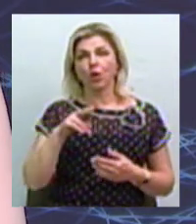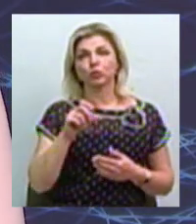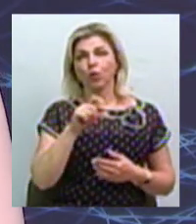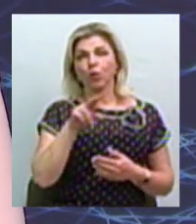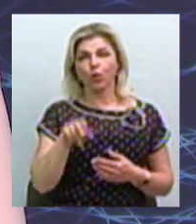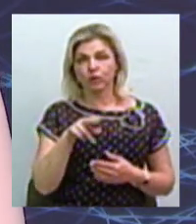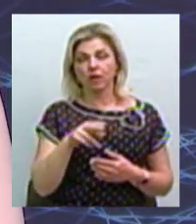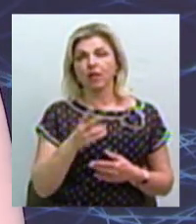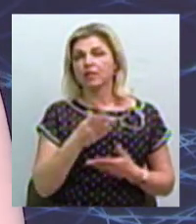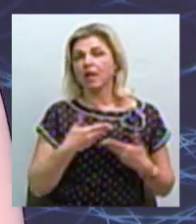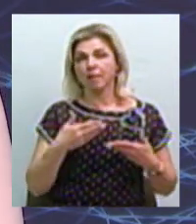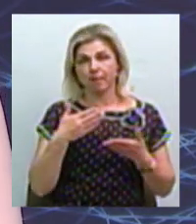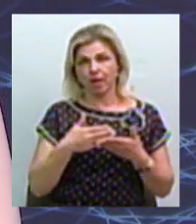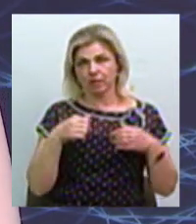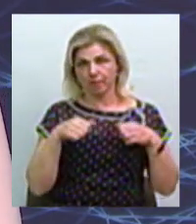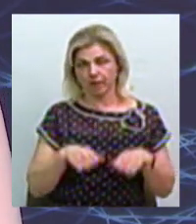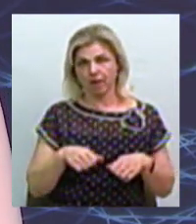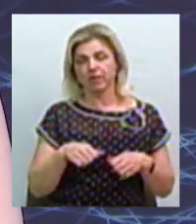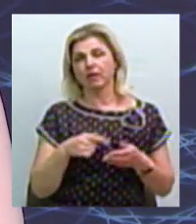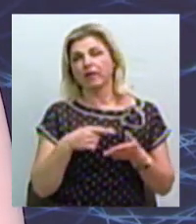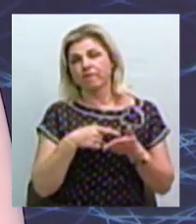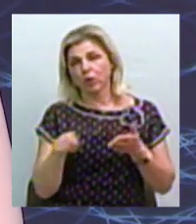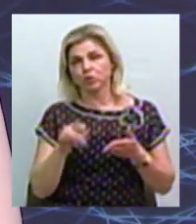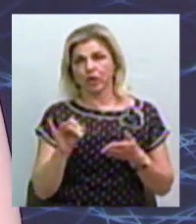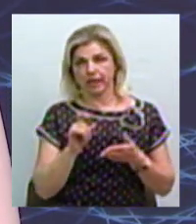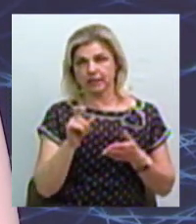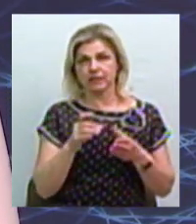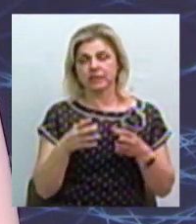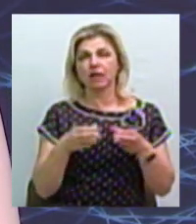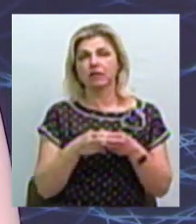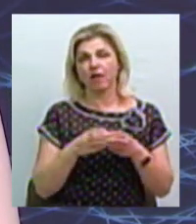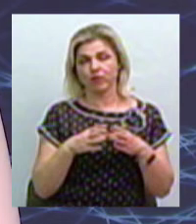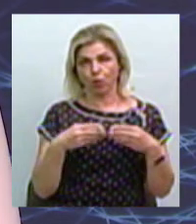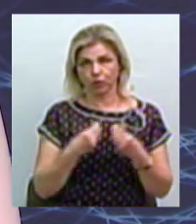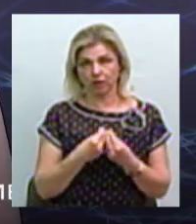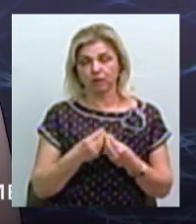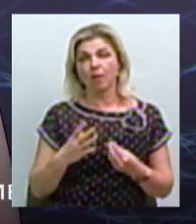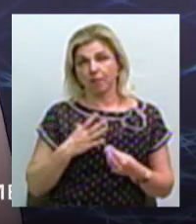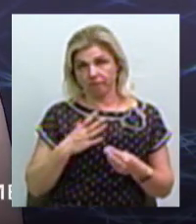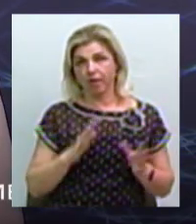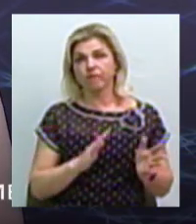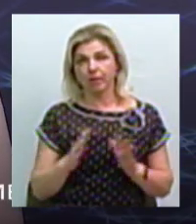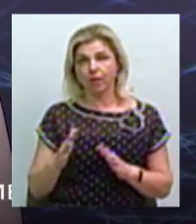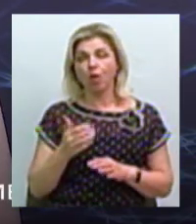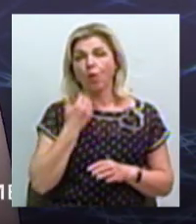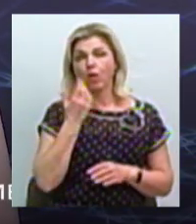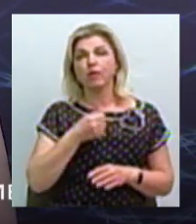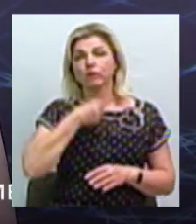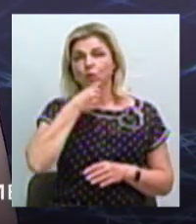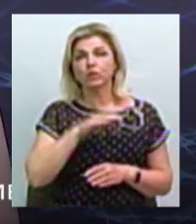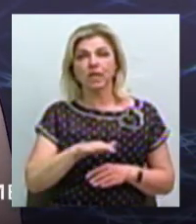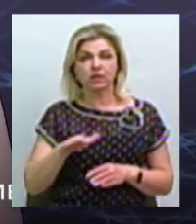права таку особу виключати зі складу родини. Існує випадки, коли дорослі діти